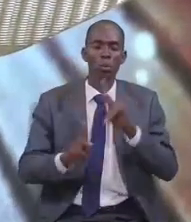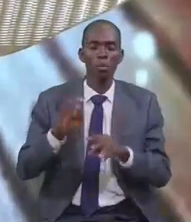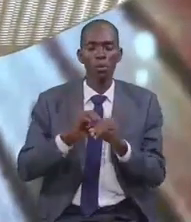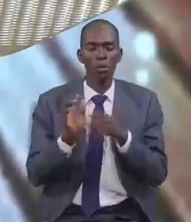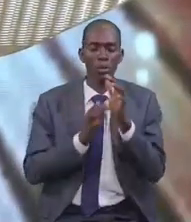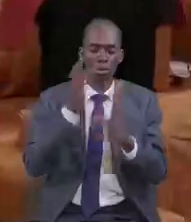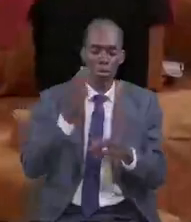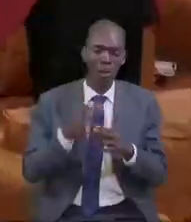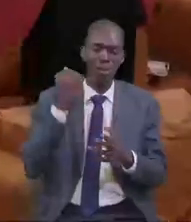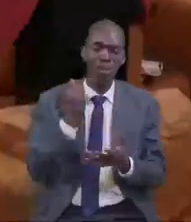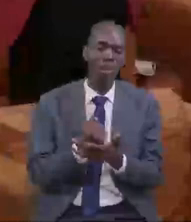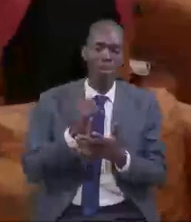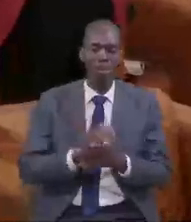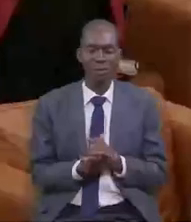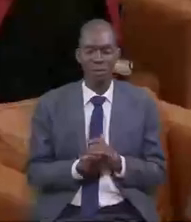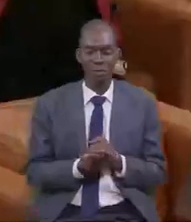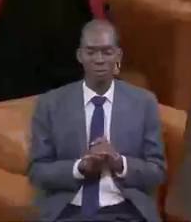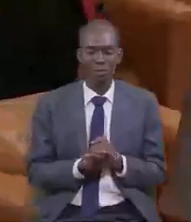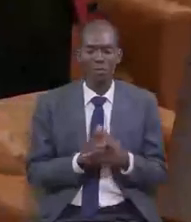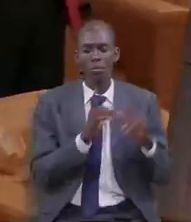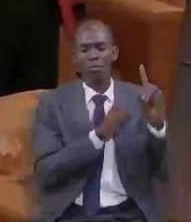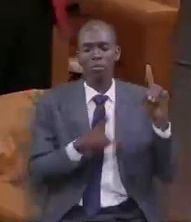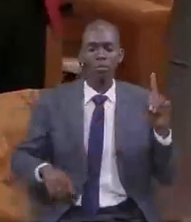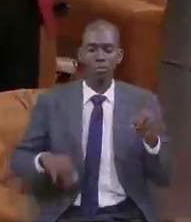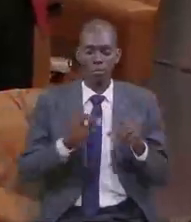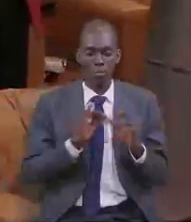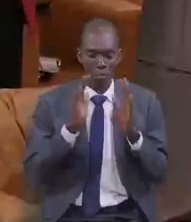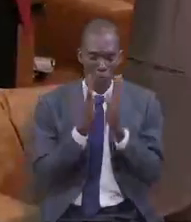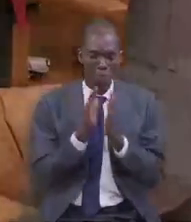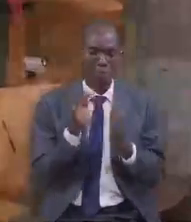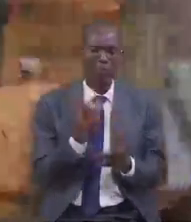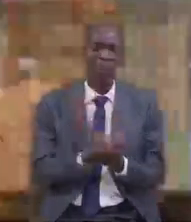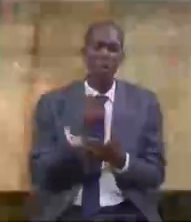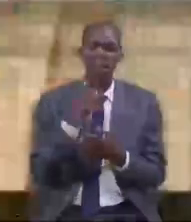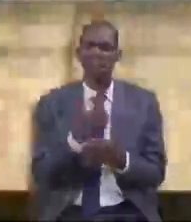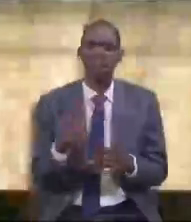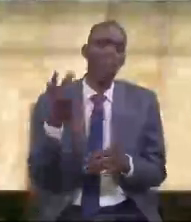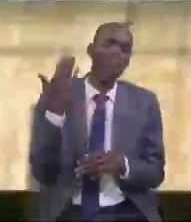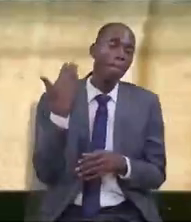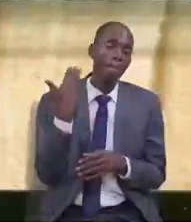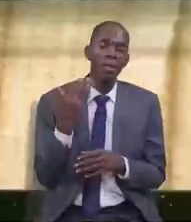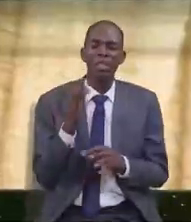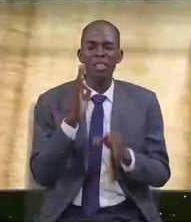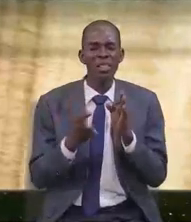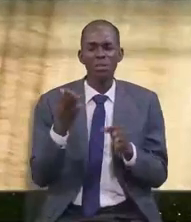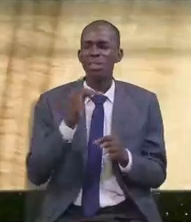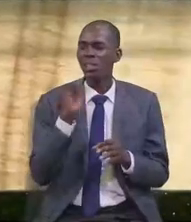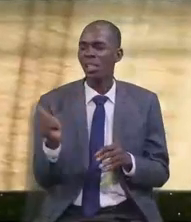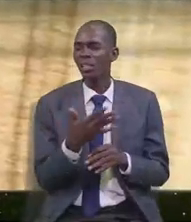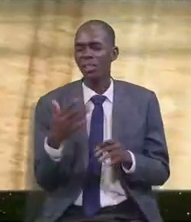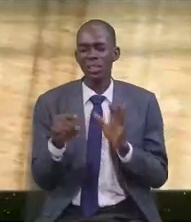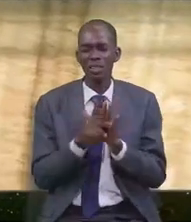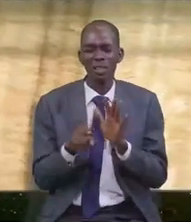Jésus-Christ. Seigneur, je prie que le passé, s'il y a quelque chose de négatif dans le